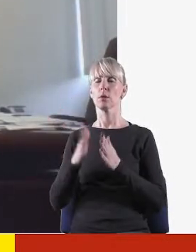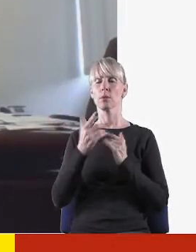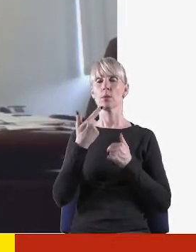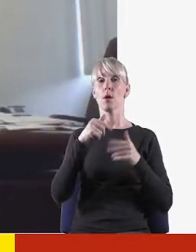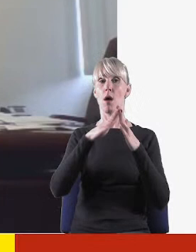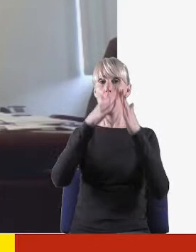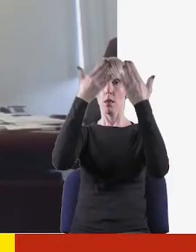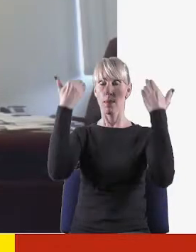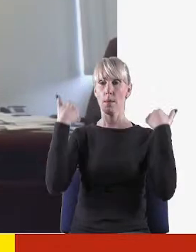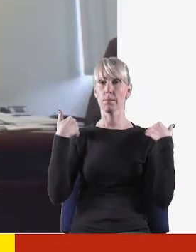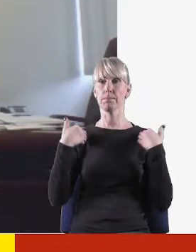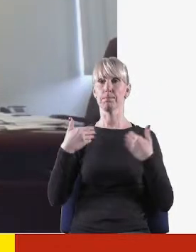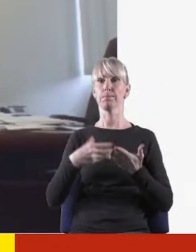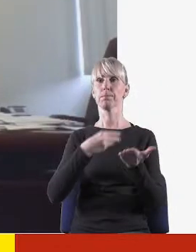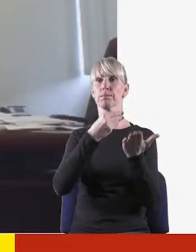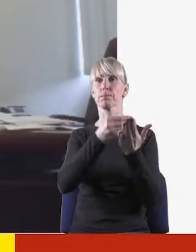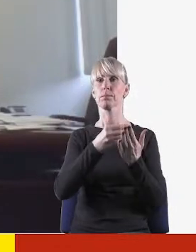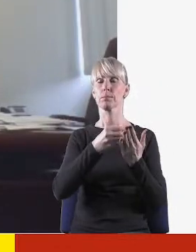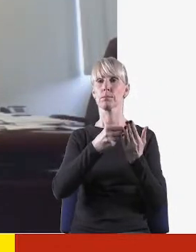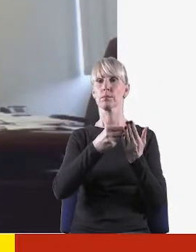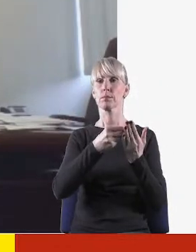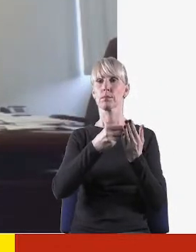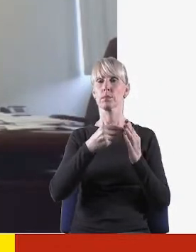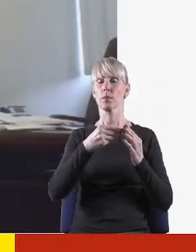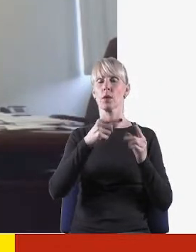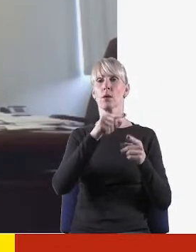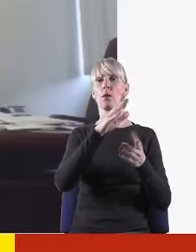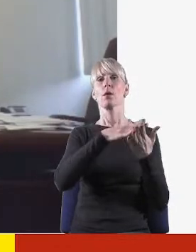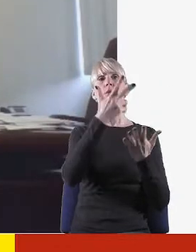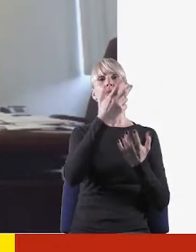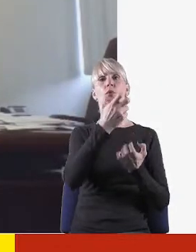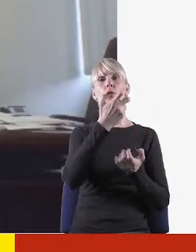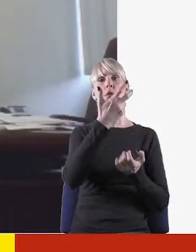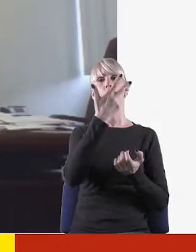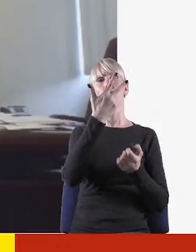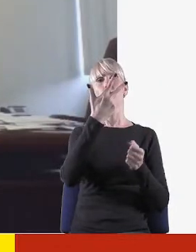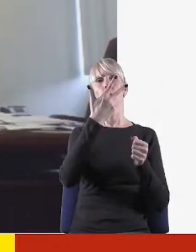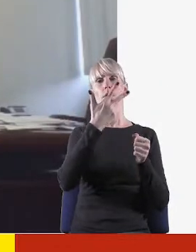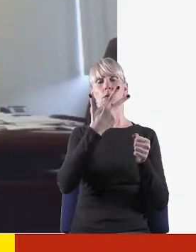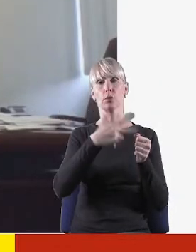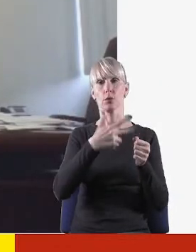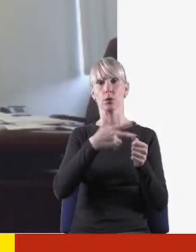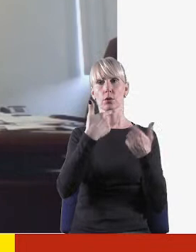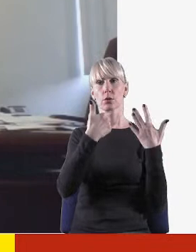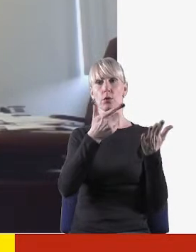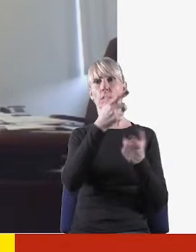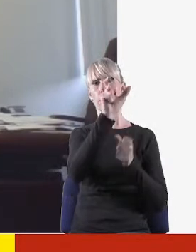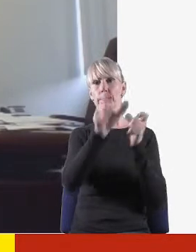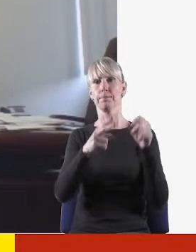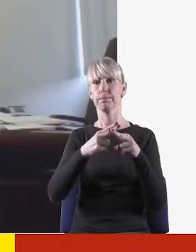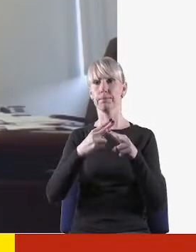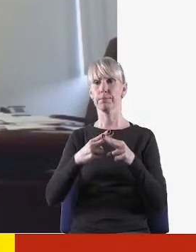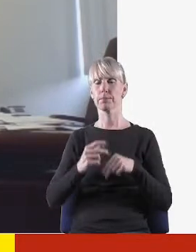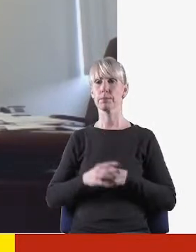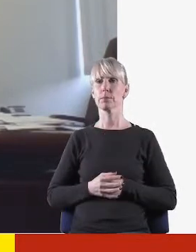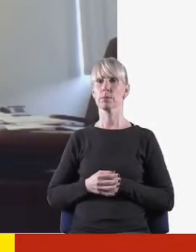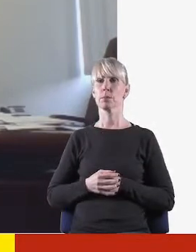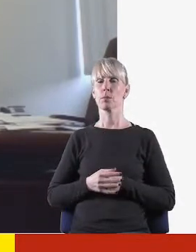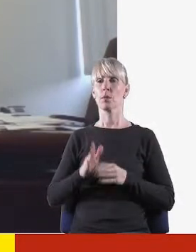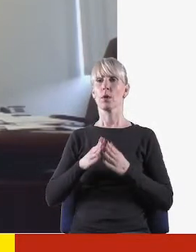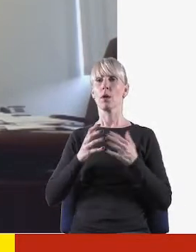całego województwa jest obecnie 337 pacjentów, a objętych